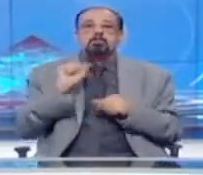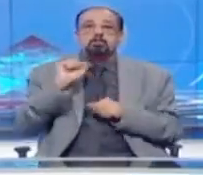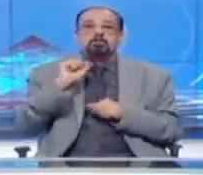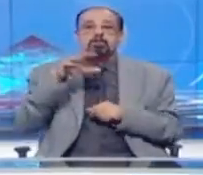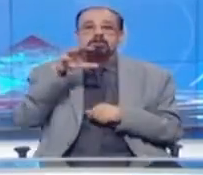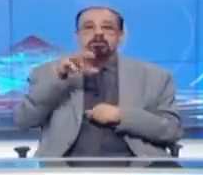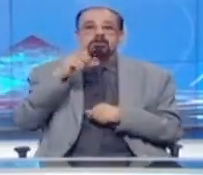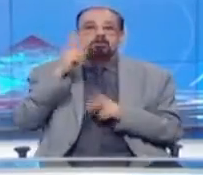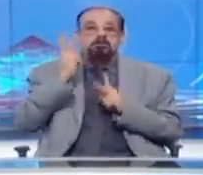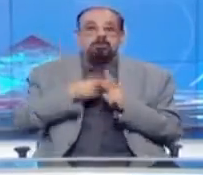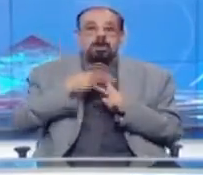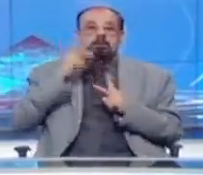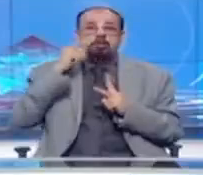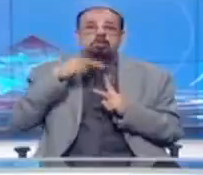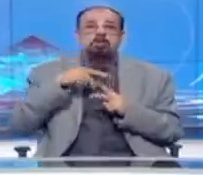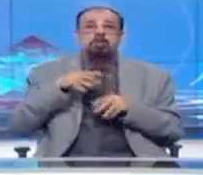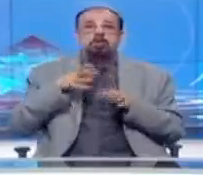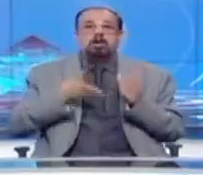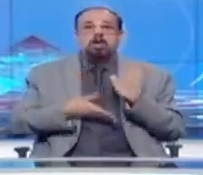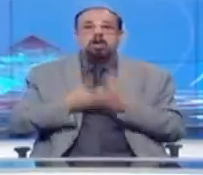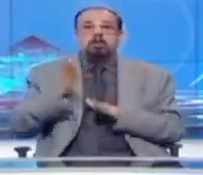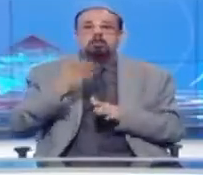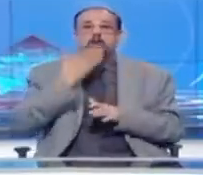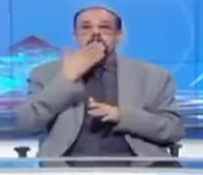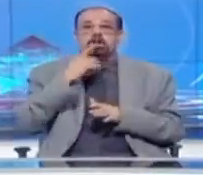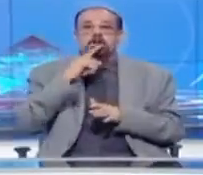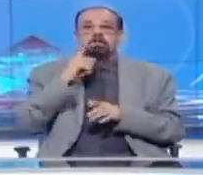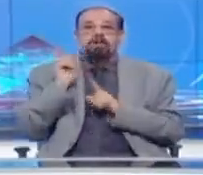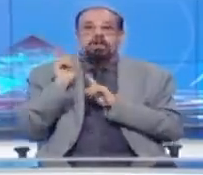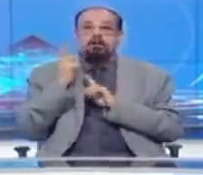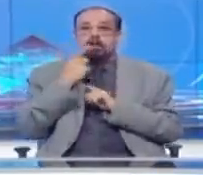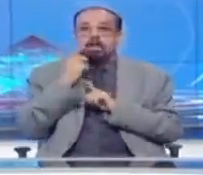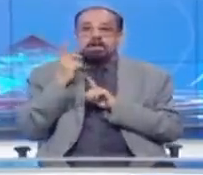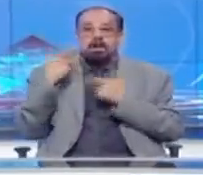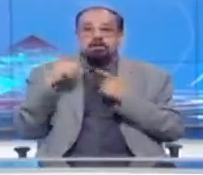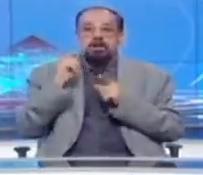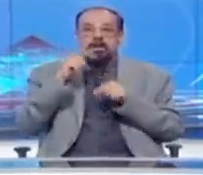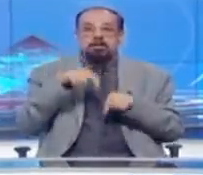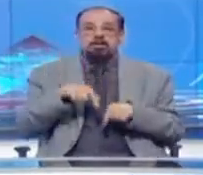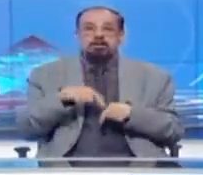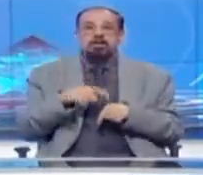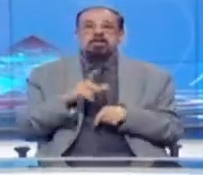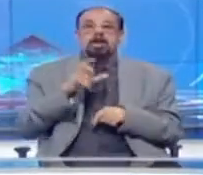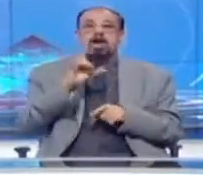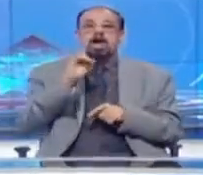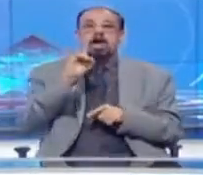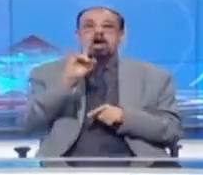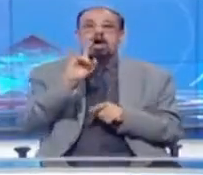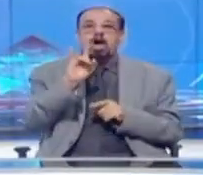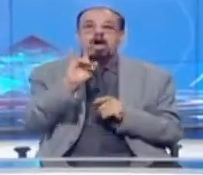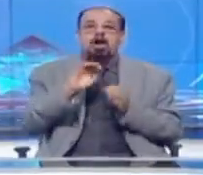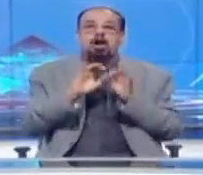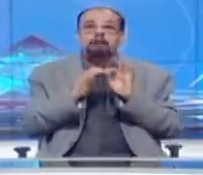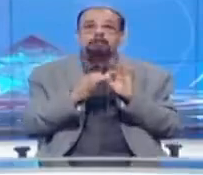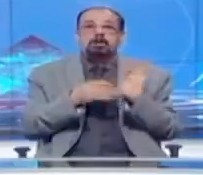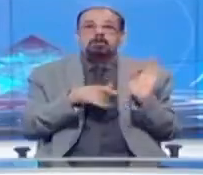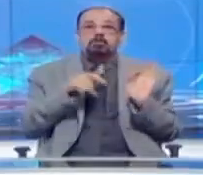يرفع إجمالي الأوكرانيين الفارين لبولندا منذ بداية العملية العسكرية الروسية إلى